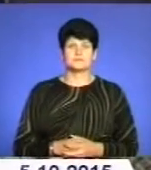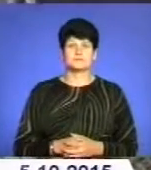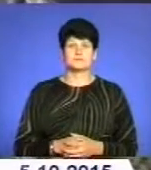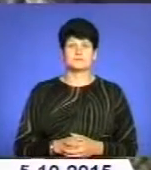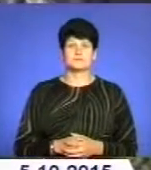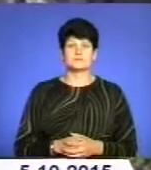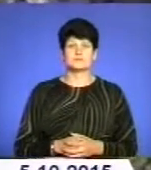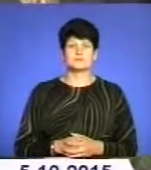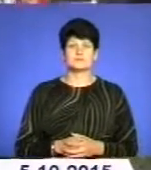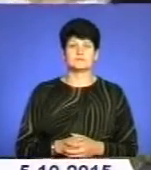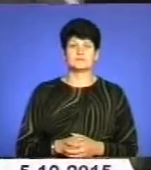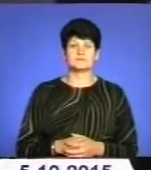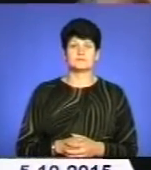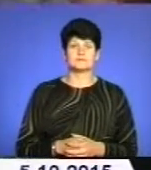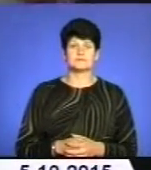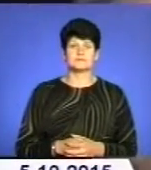Так,